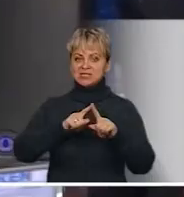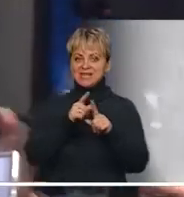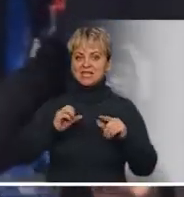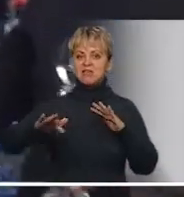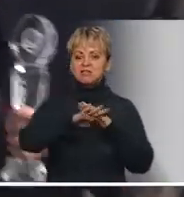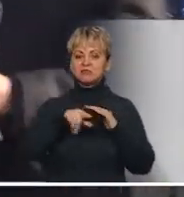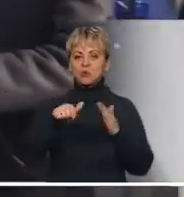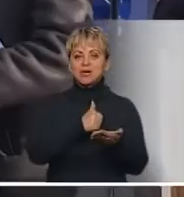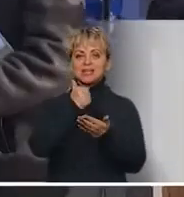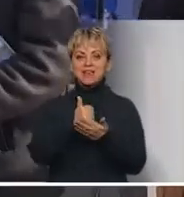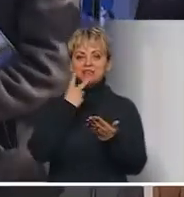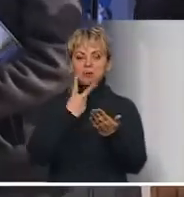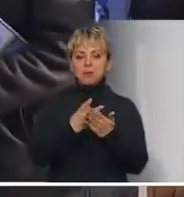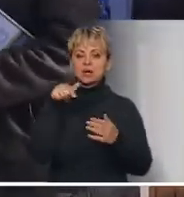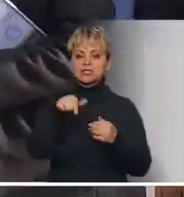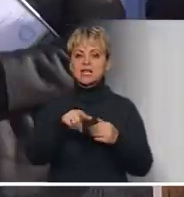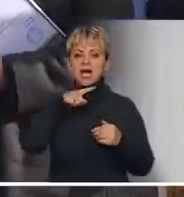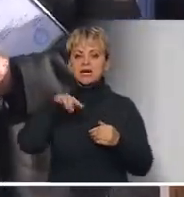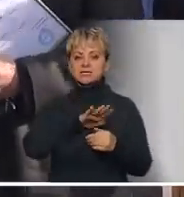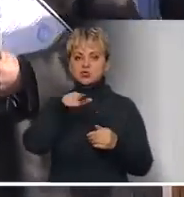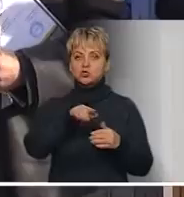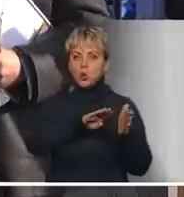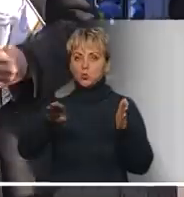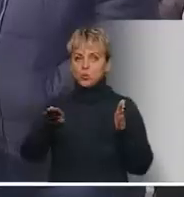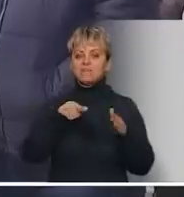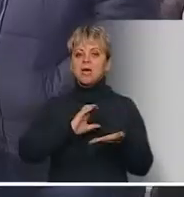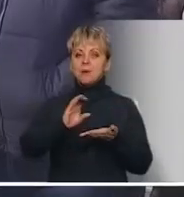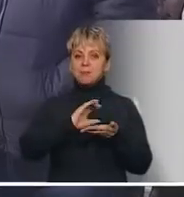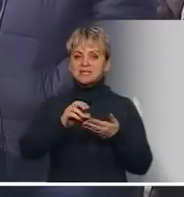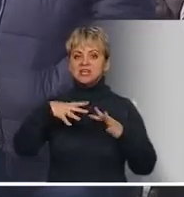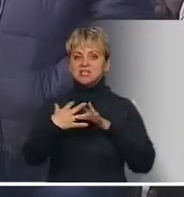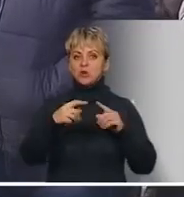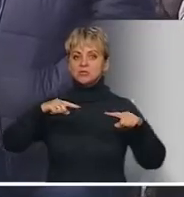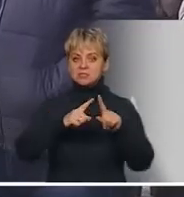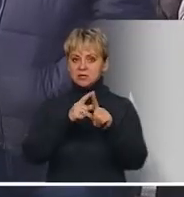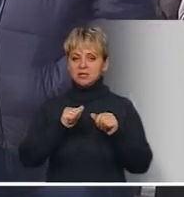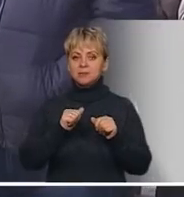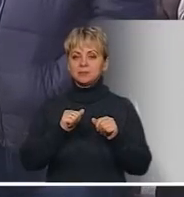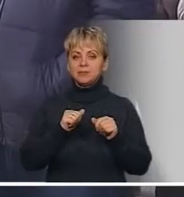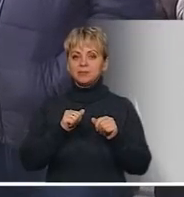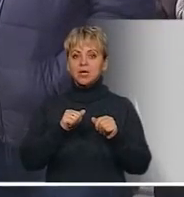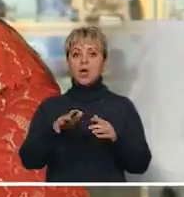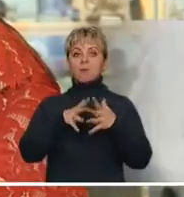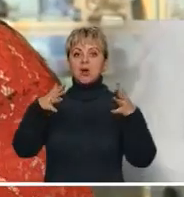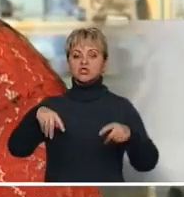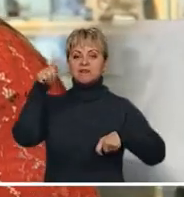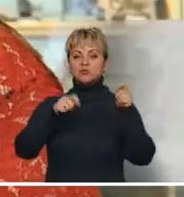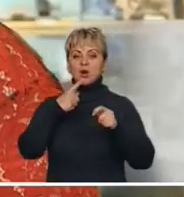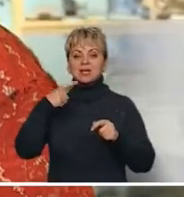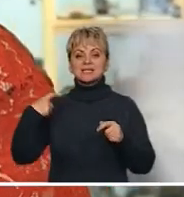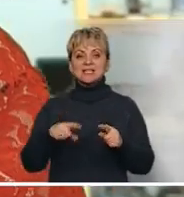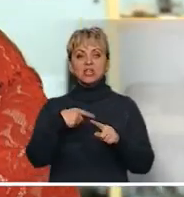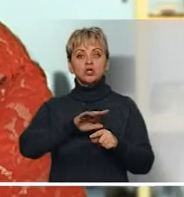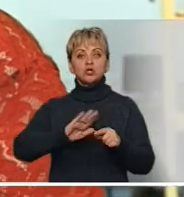почвообрабатывающей техники в Европе главными показателями российского уровня в поставках сельхозтехники. Масштабный